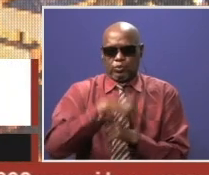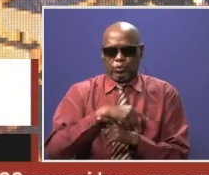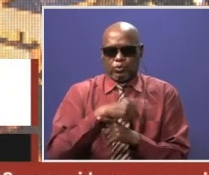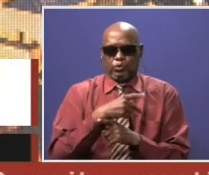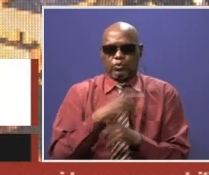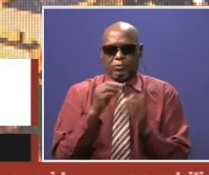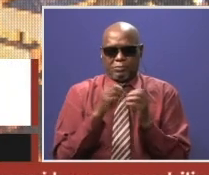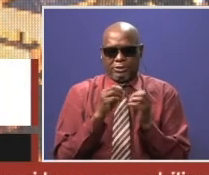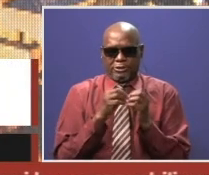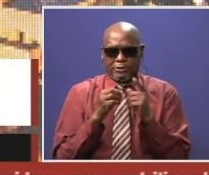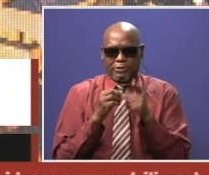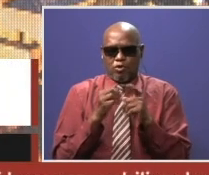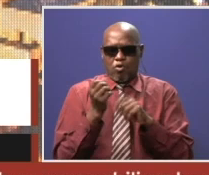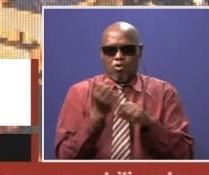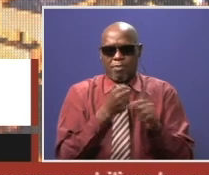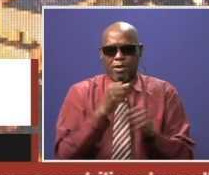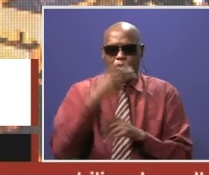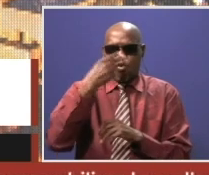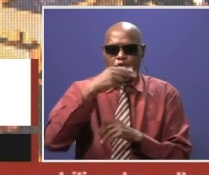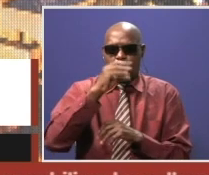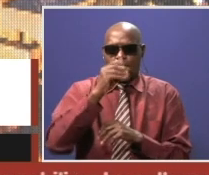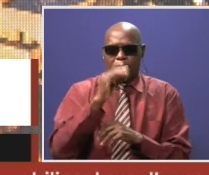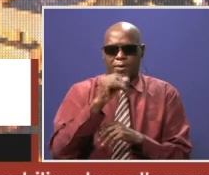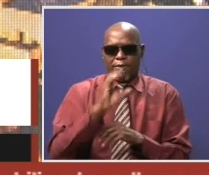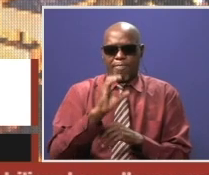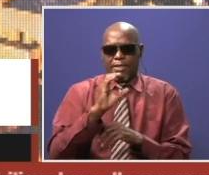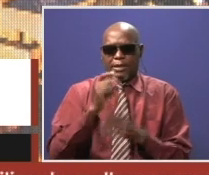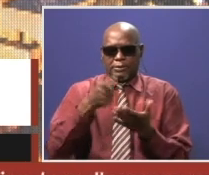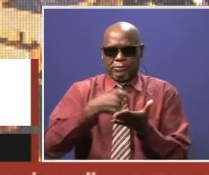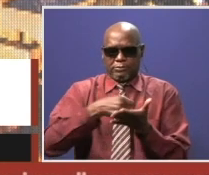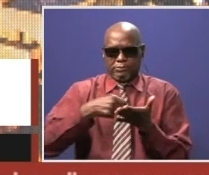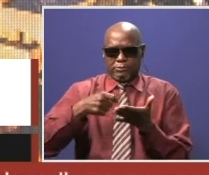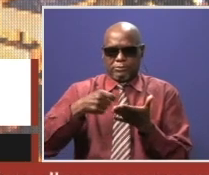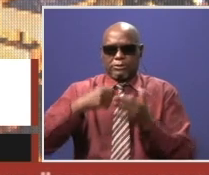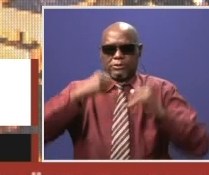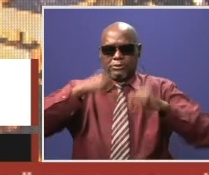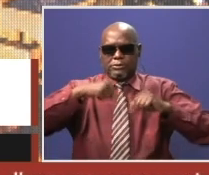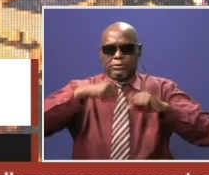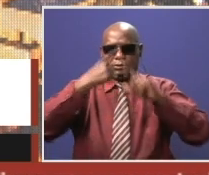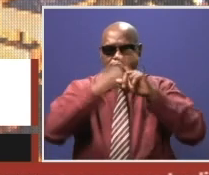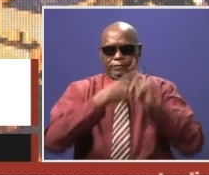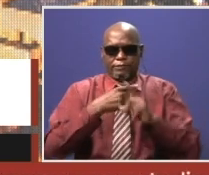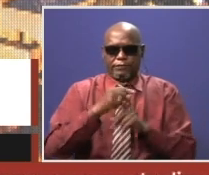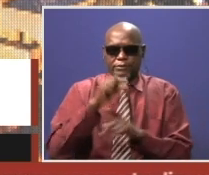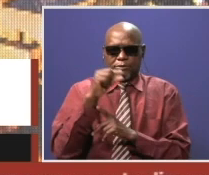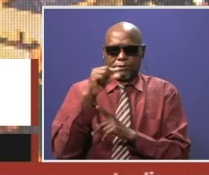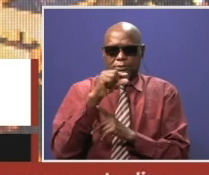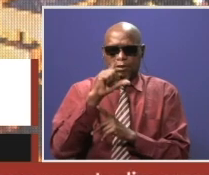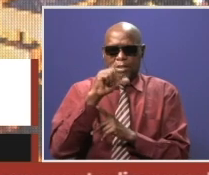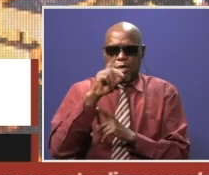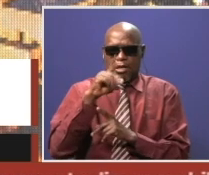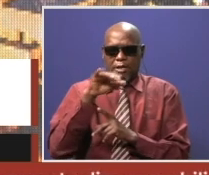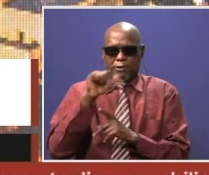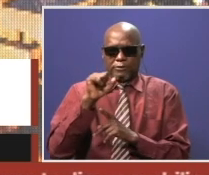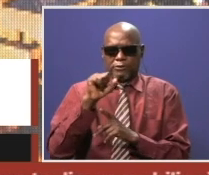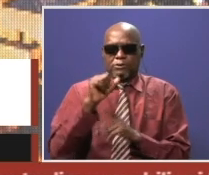la uwekezaji la Homa Bay Hobic imeshuhudia utiaji saini wa mikataba ya makubaliano kati ya Gavana Gladys Wanga kwa niaba ya kaunti ya